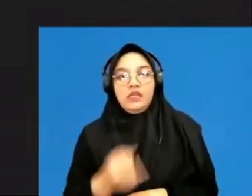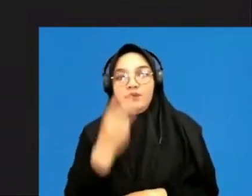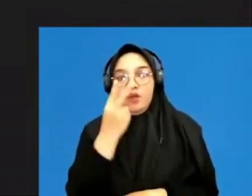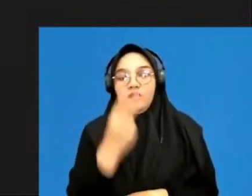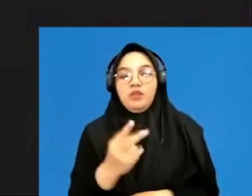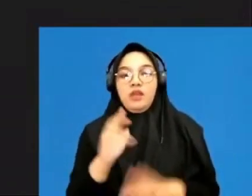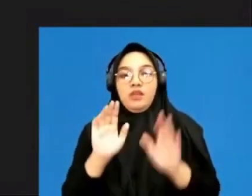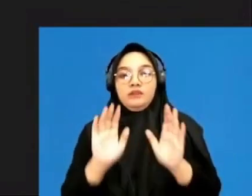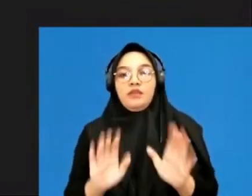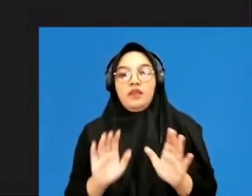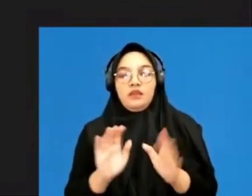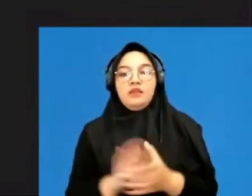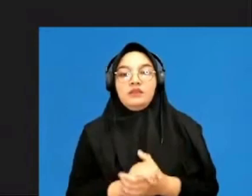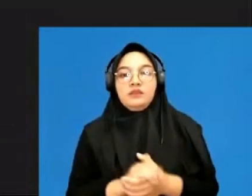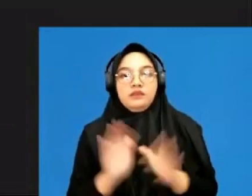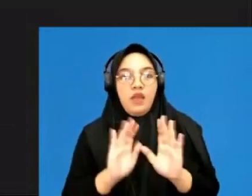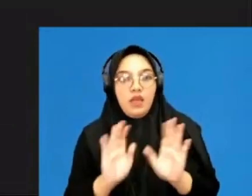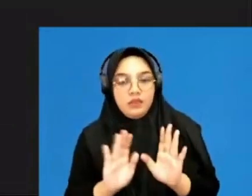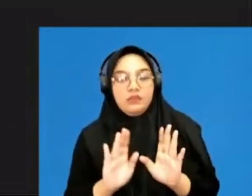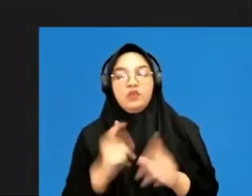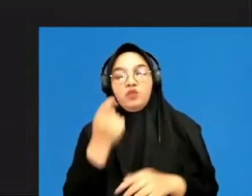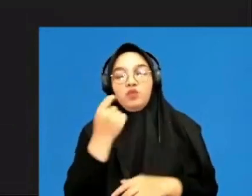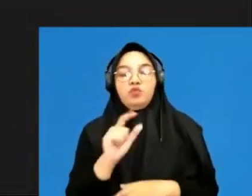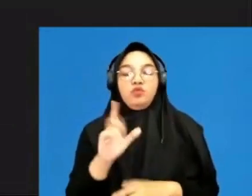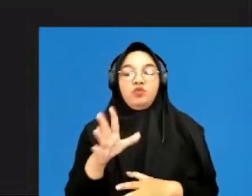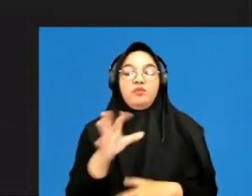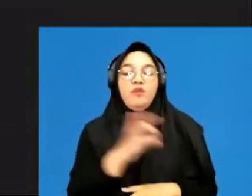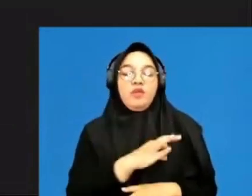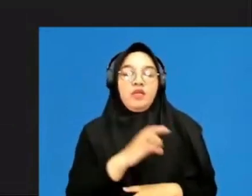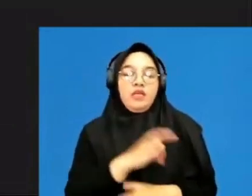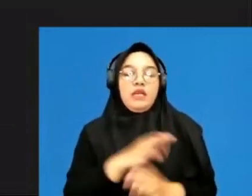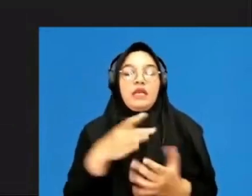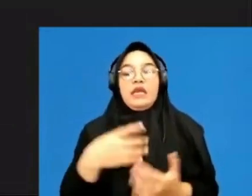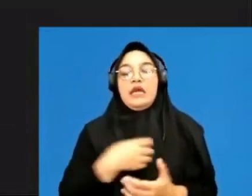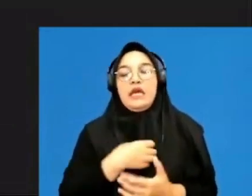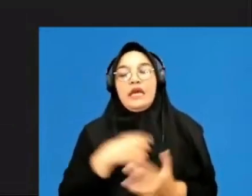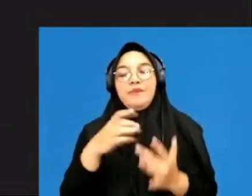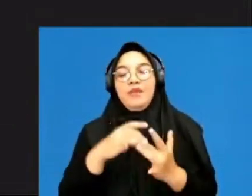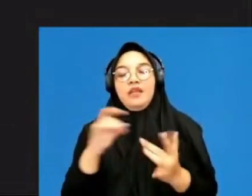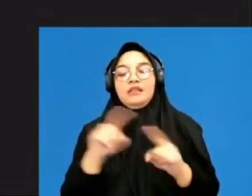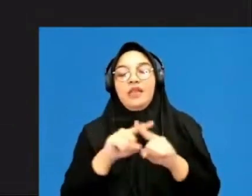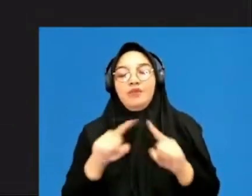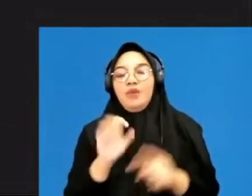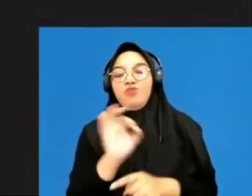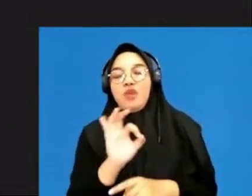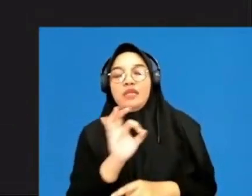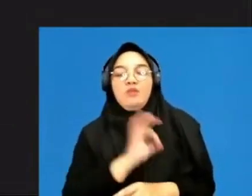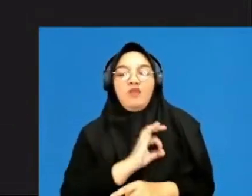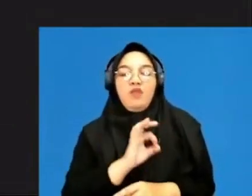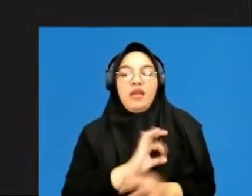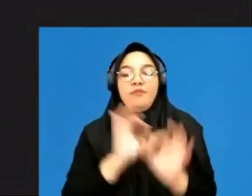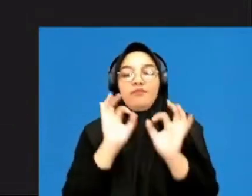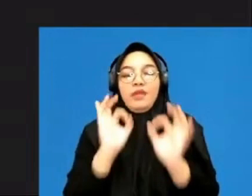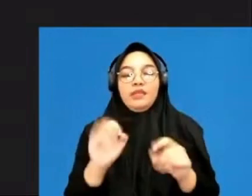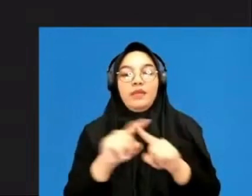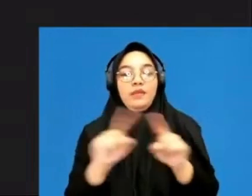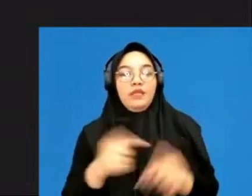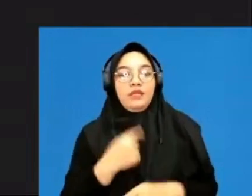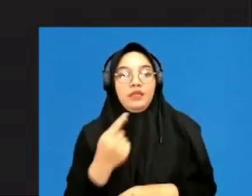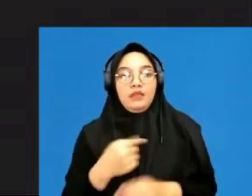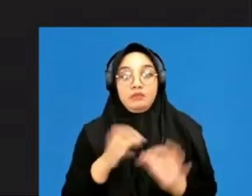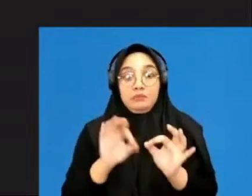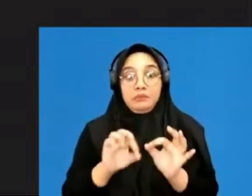yang kemudian menggunakan hak pilih kita tapi tidak benar-benar menggunakannya dengan tepat tapi kita juga benar-benar bisa